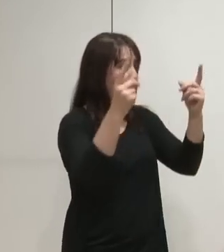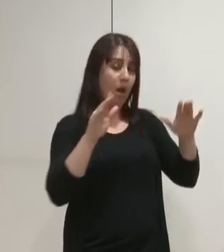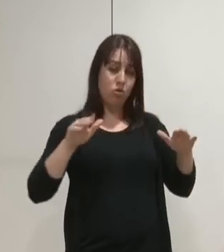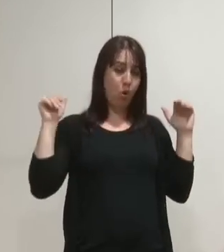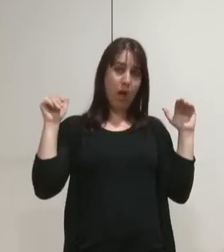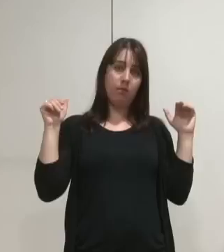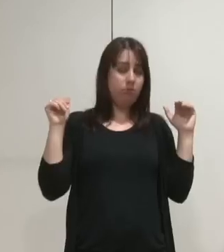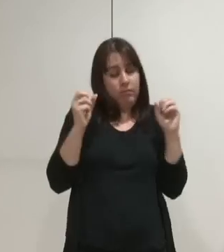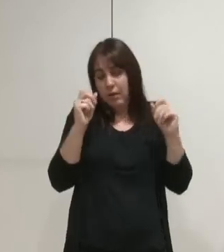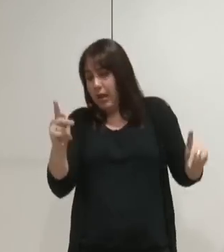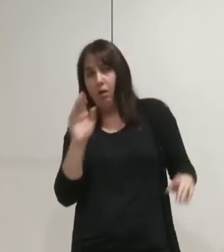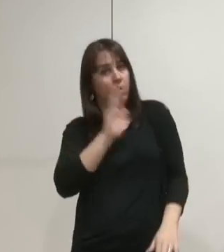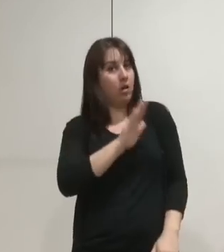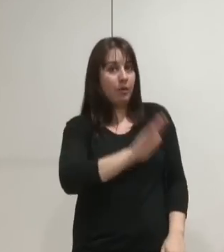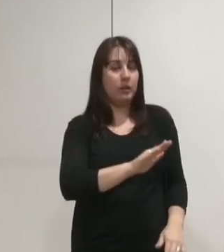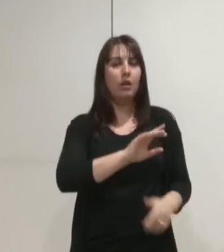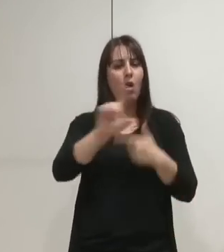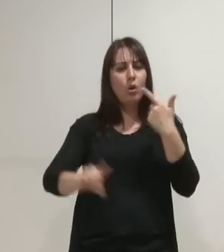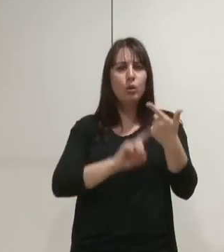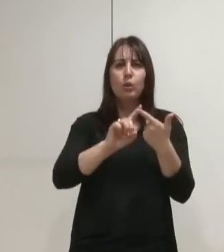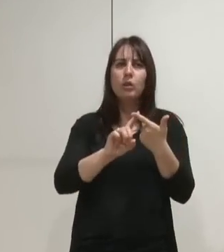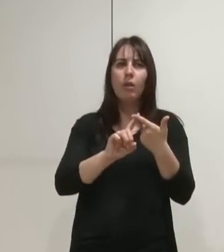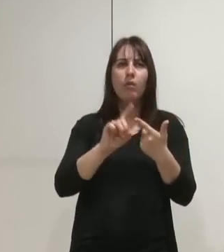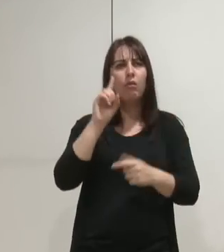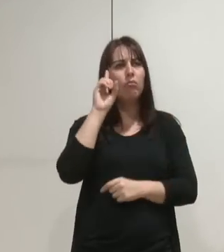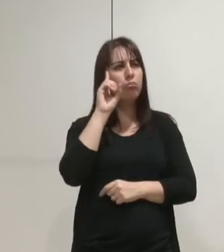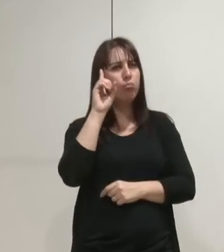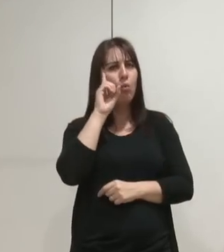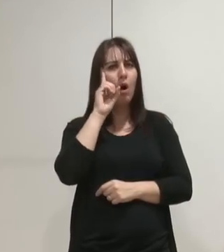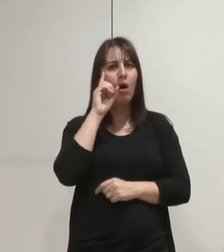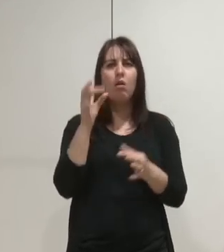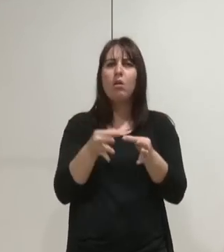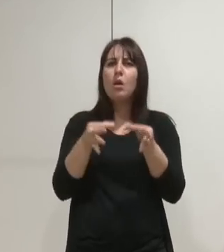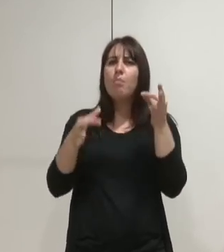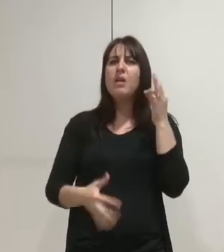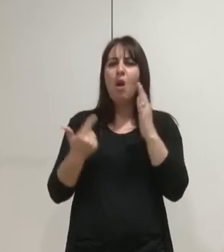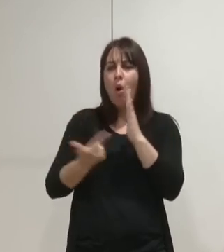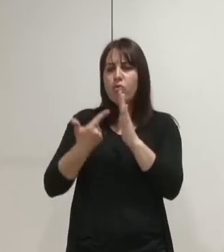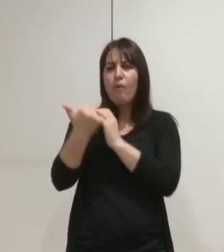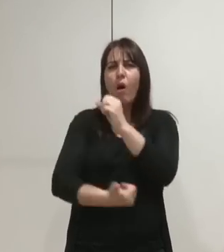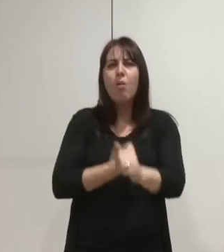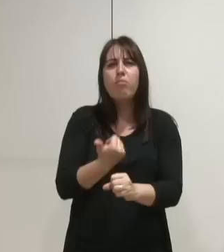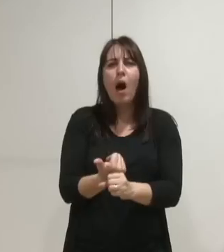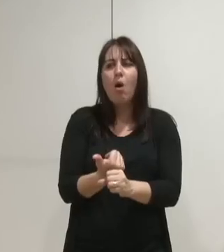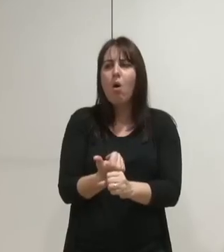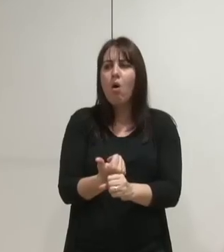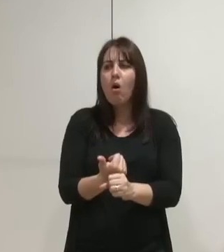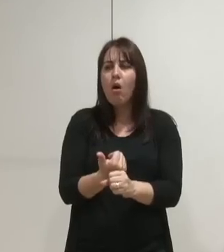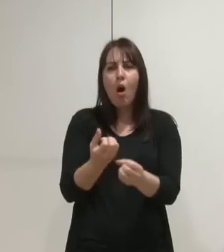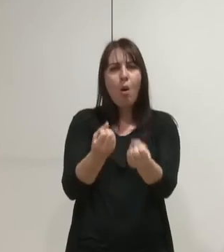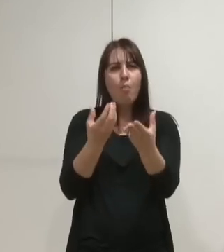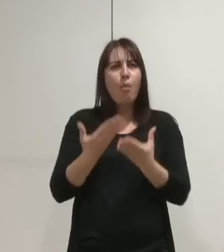ainsi deuxième élément je ne vois pas en quoi ce rapport ce bilan deux fois par an devrait provoquer la